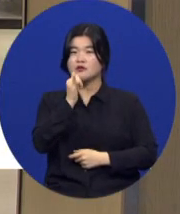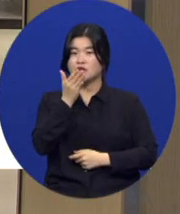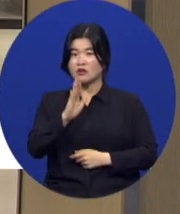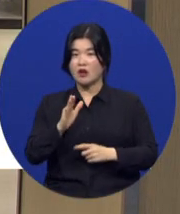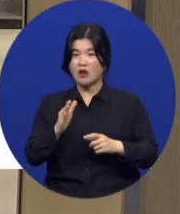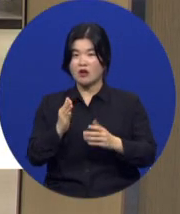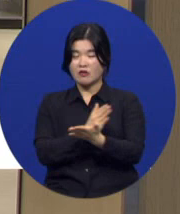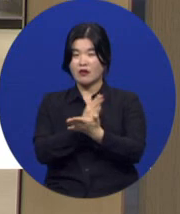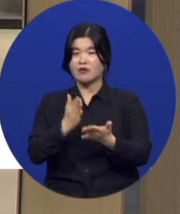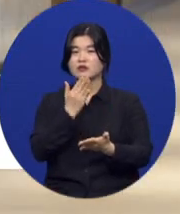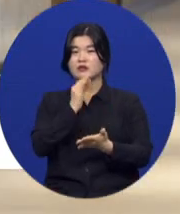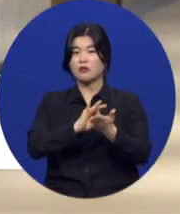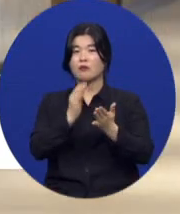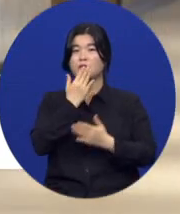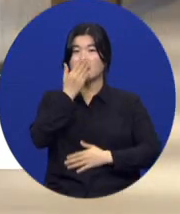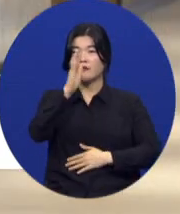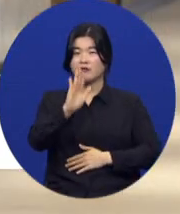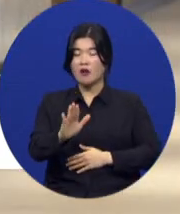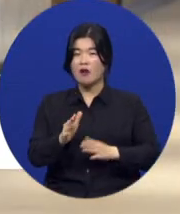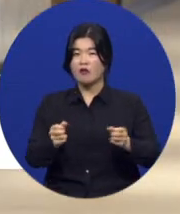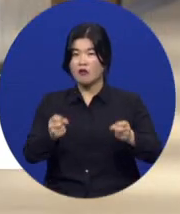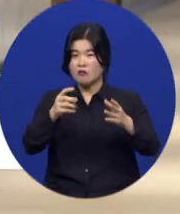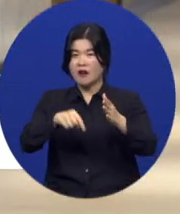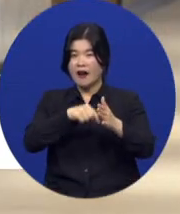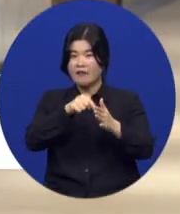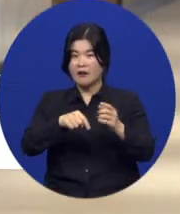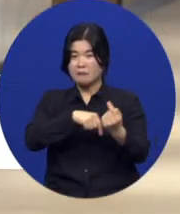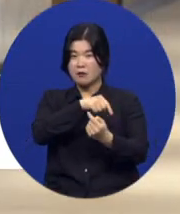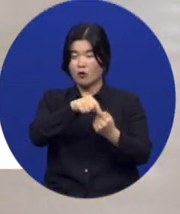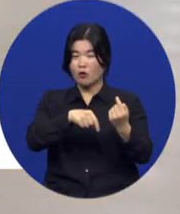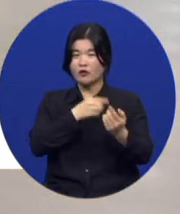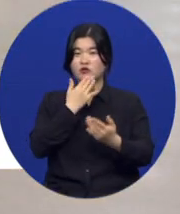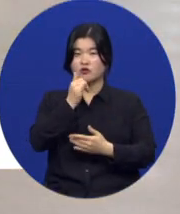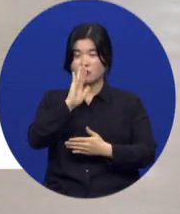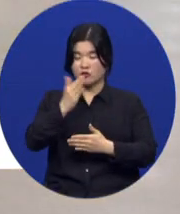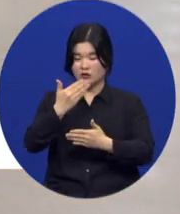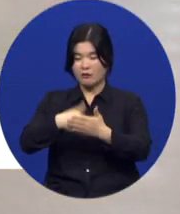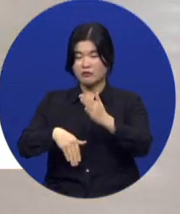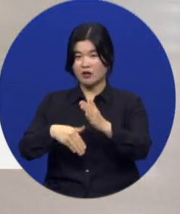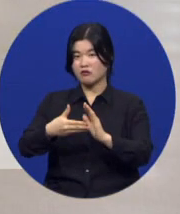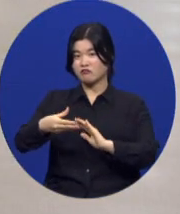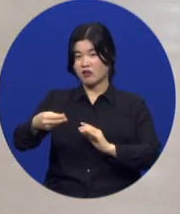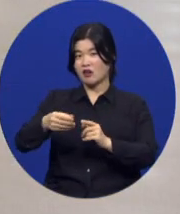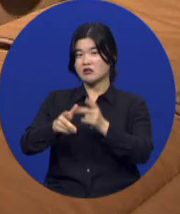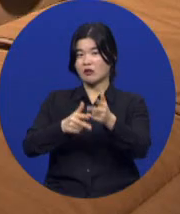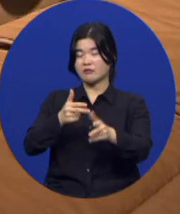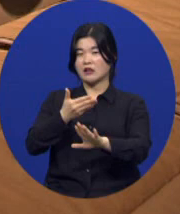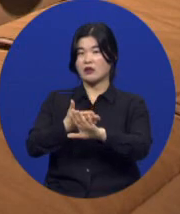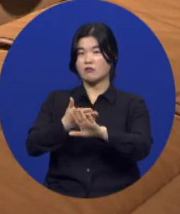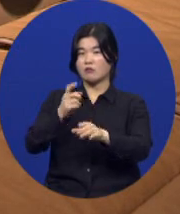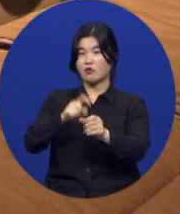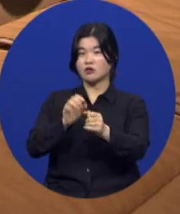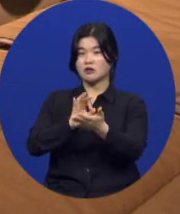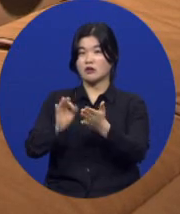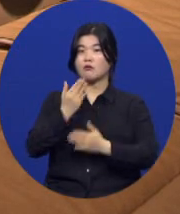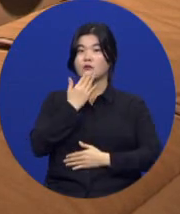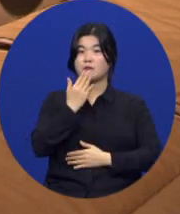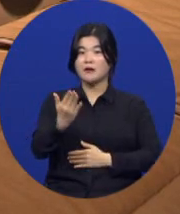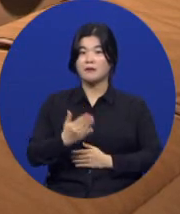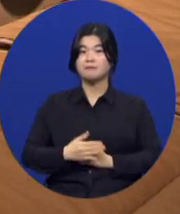나누어 쓸 수 있는데 건물 일부에는 병원을 운영하고 나머지는 임대사업 등 다른 용도로 사용할 수 있게